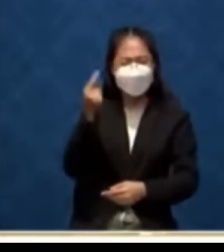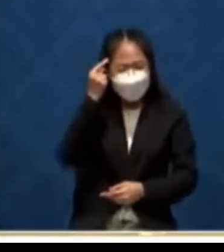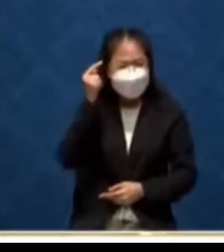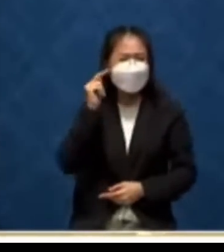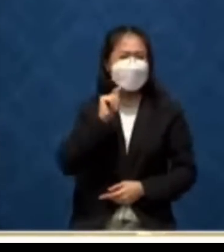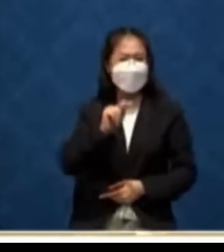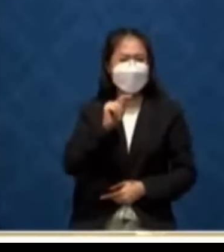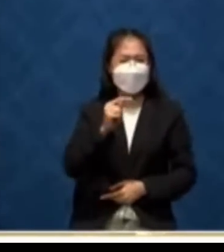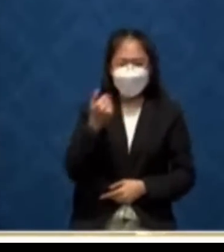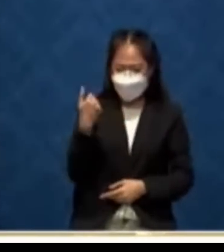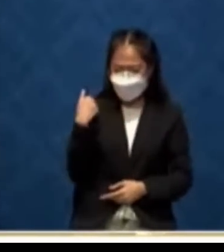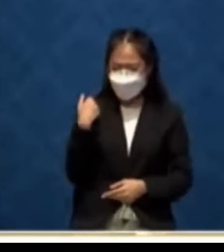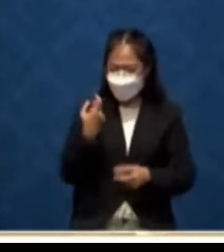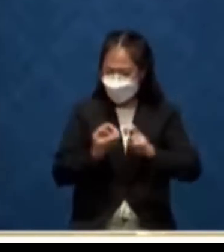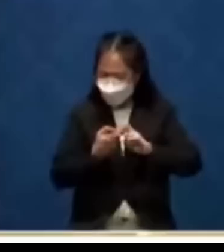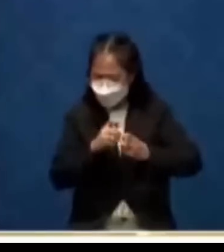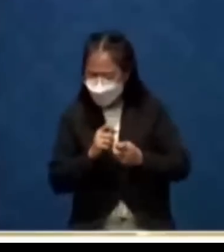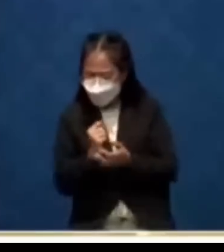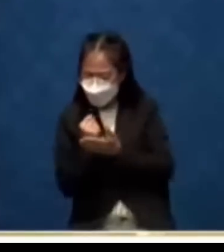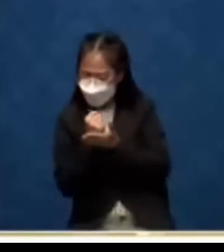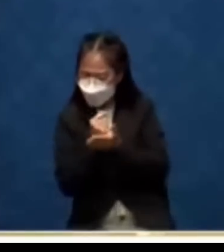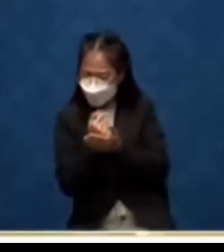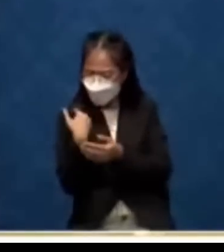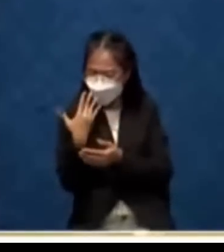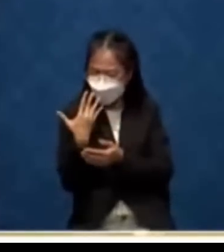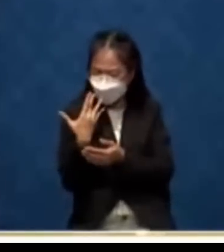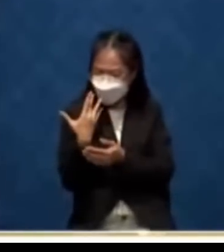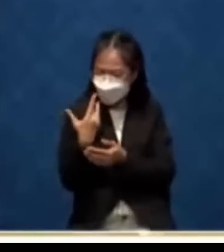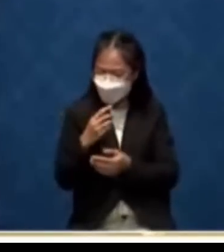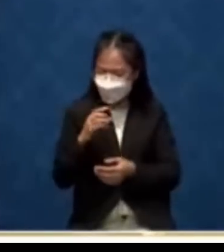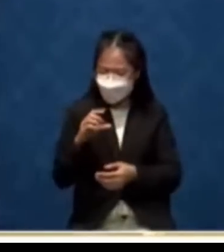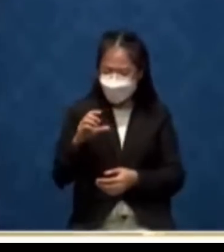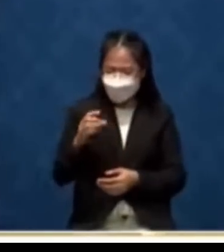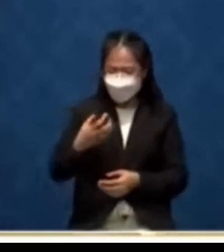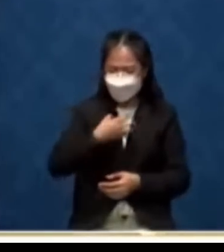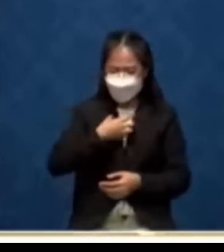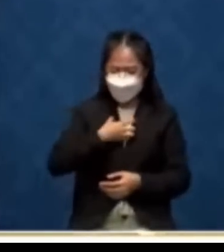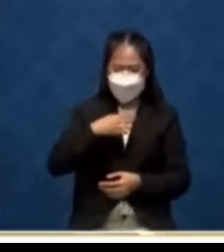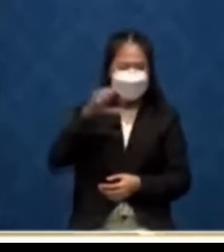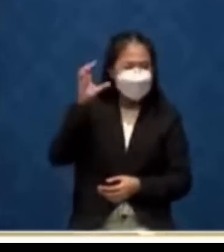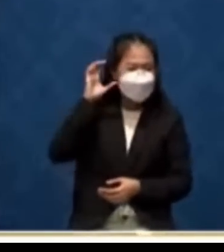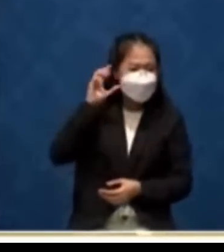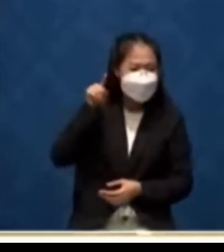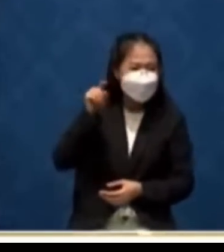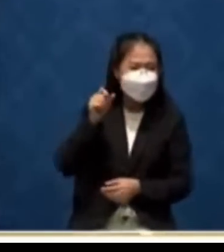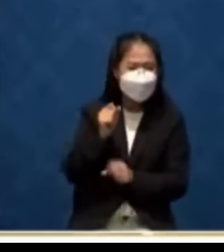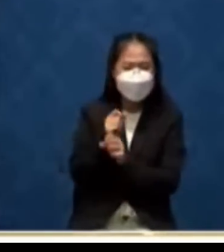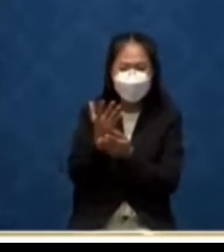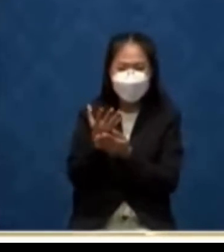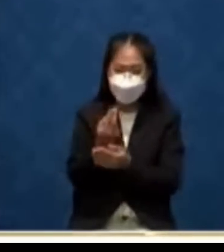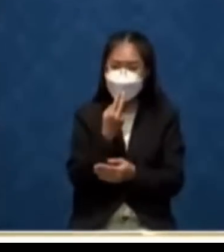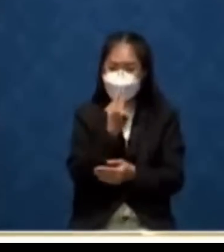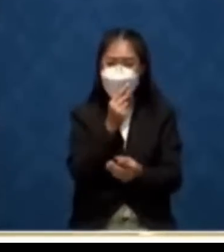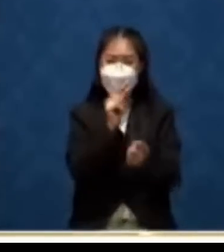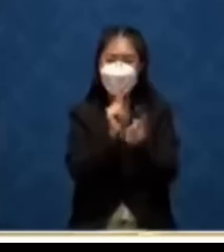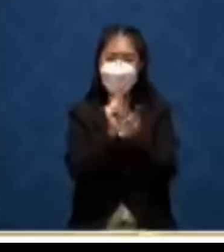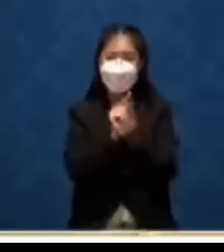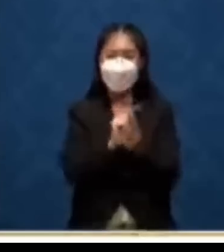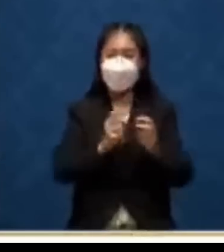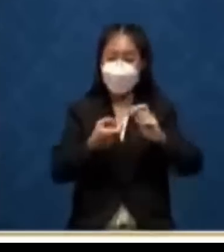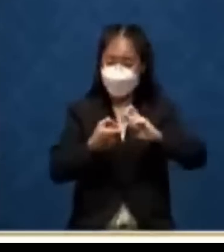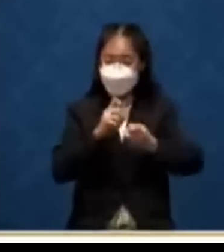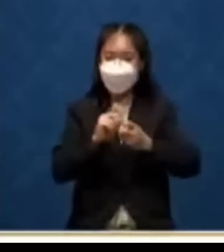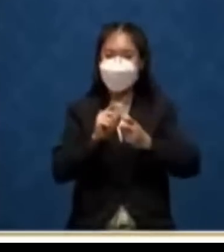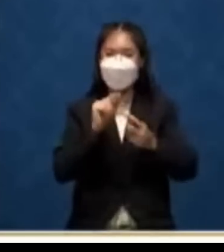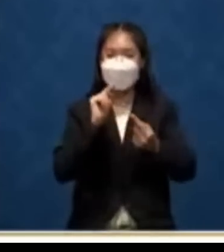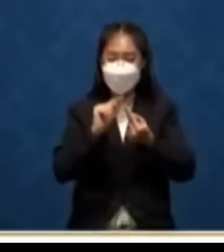ไม่มีลูกเล่นอะไรให้หนีรอดกันไปได้อีกเราเห็นกันมาตั้งหลายต่อหลายครั้งแล้วที่เรื่องพอมันเริ่มมาแตะ